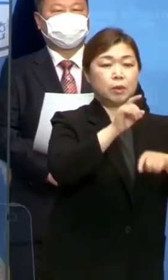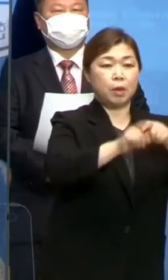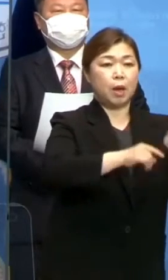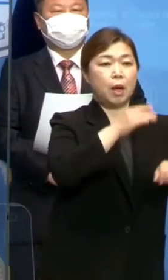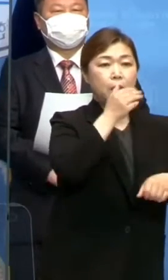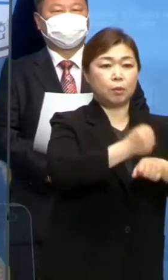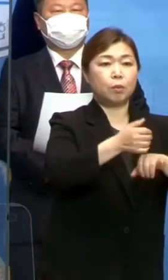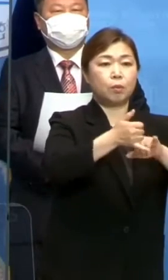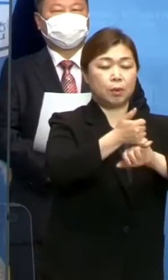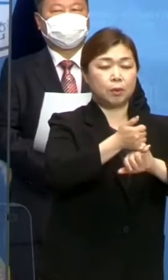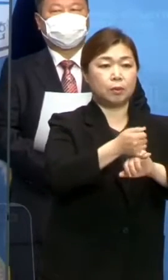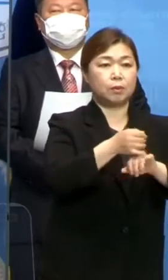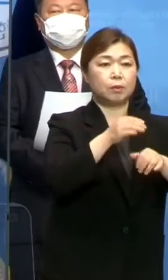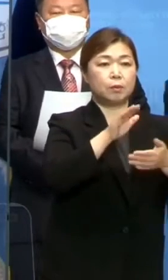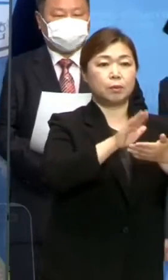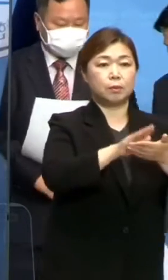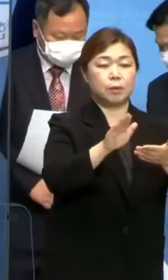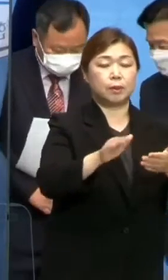하였습니다